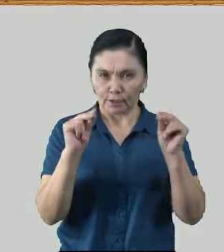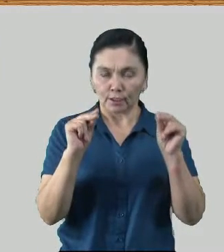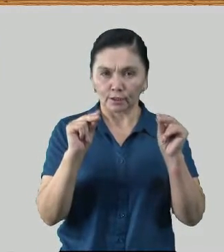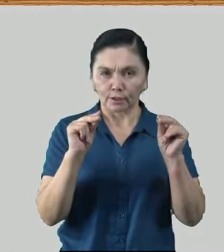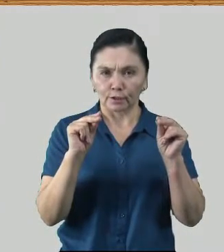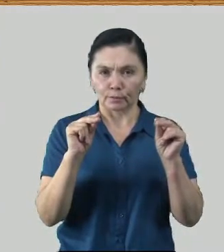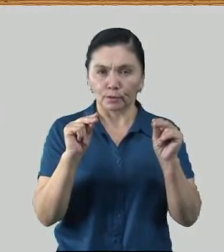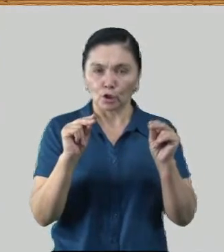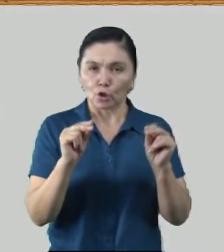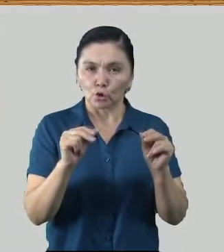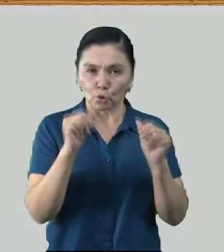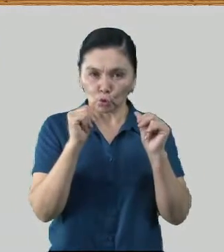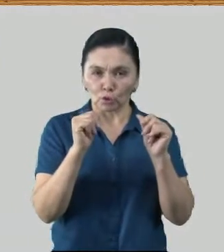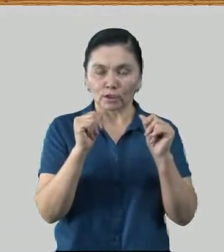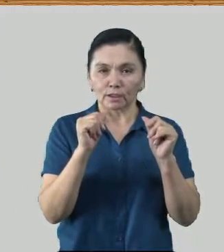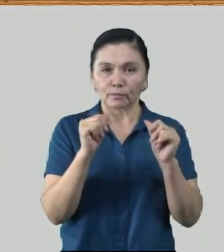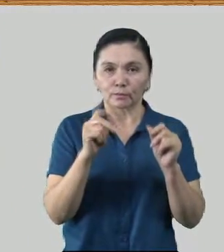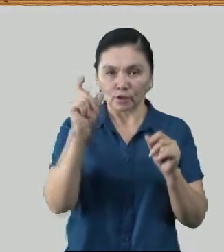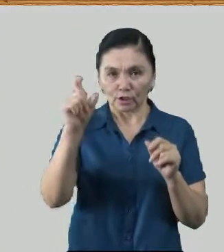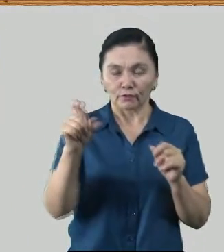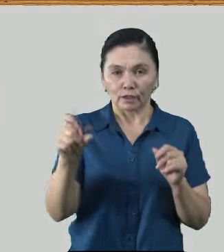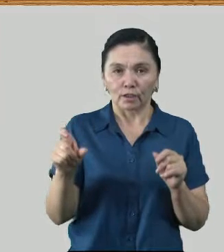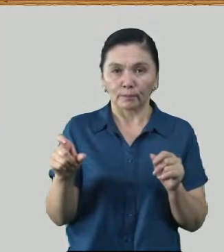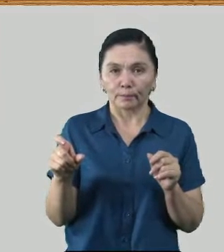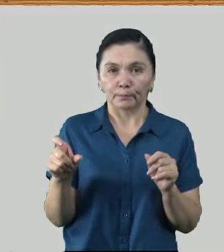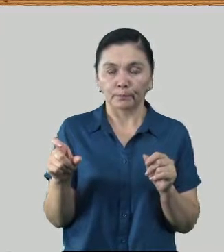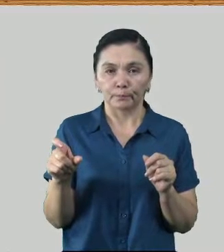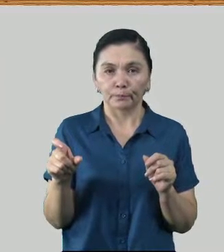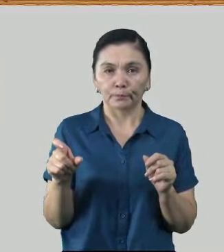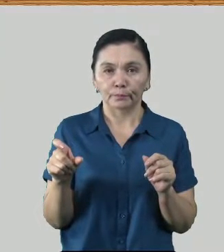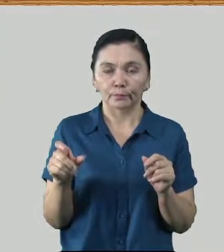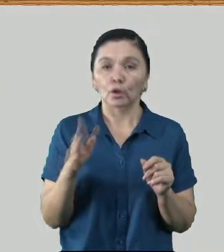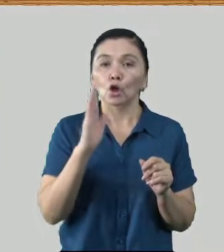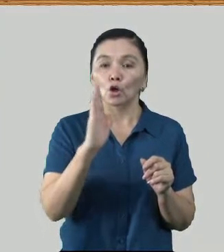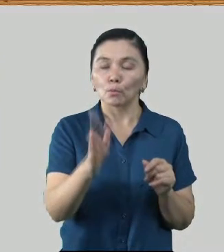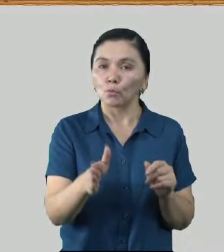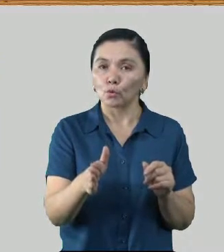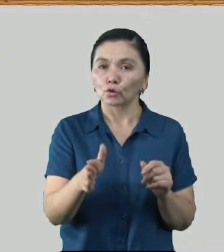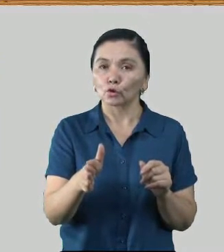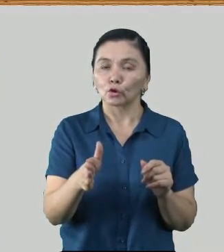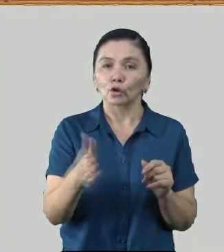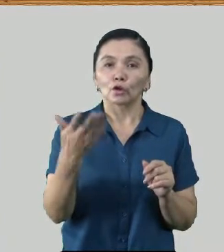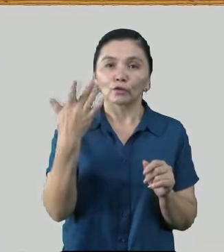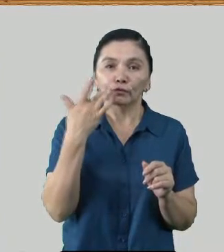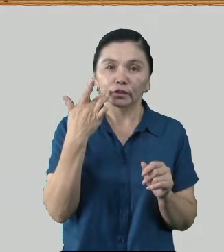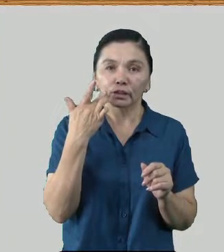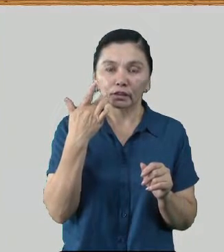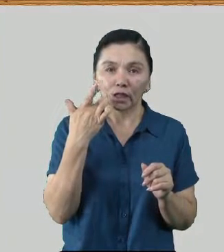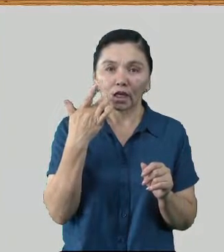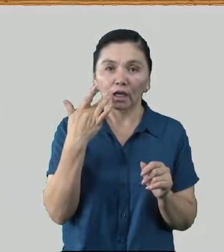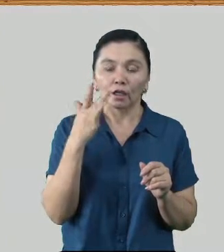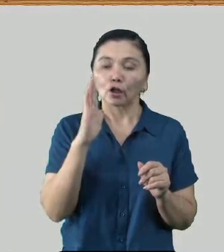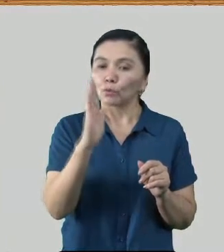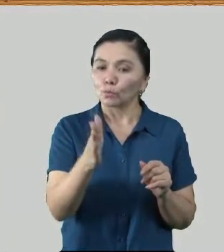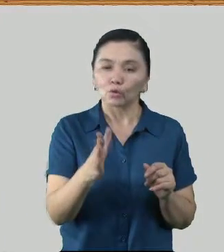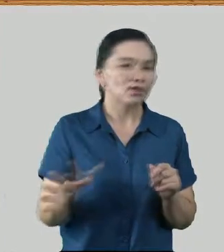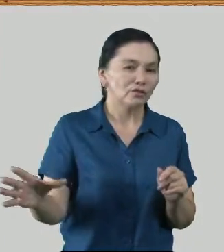Честным, чутким человеком. Будь всегда и будь везде.